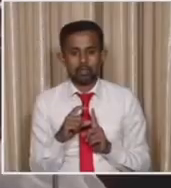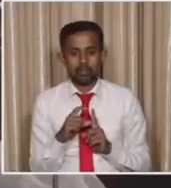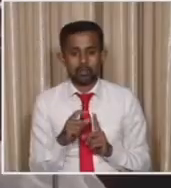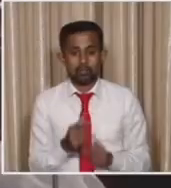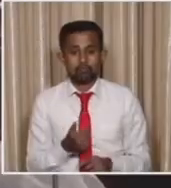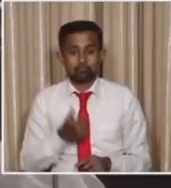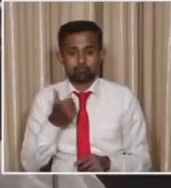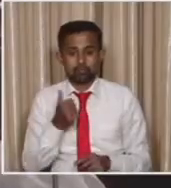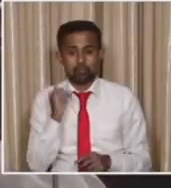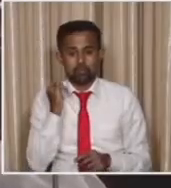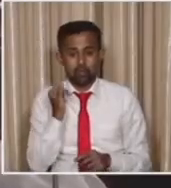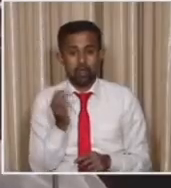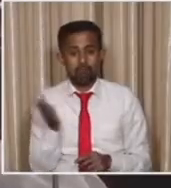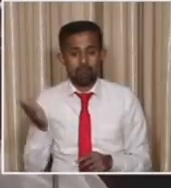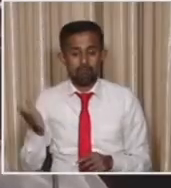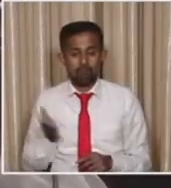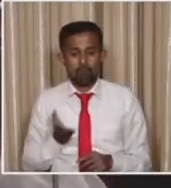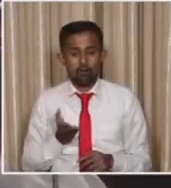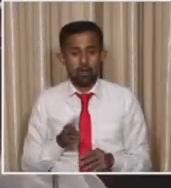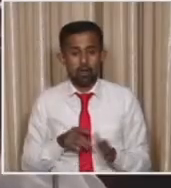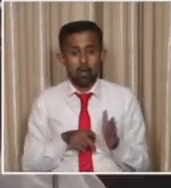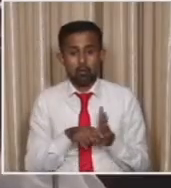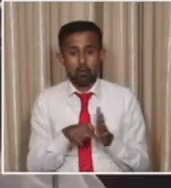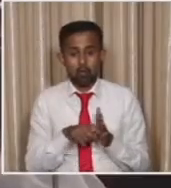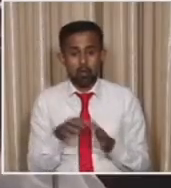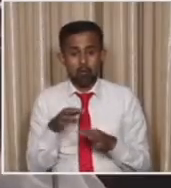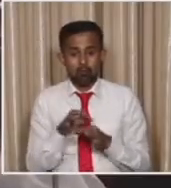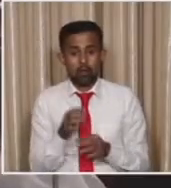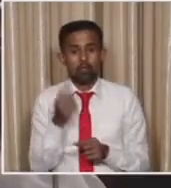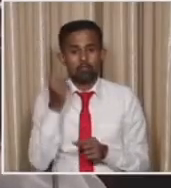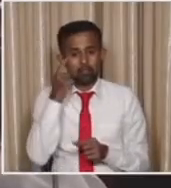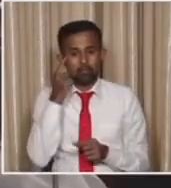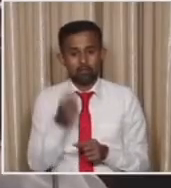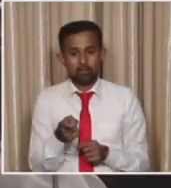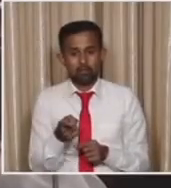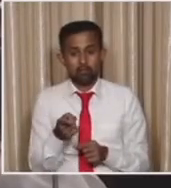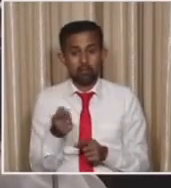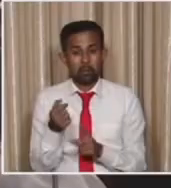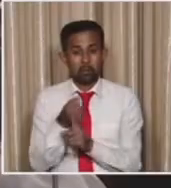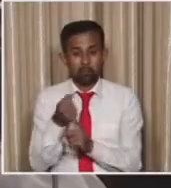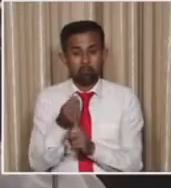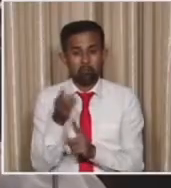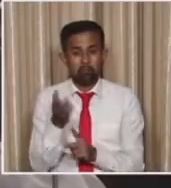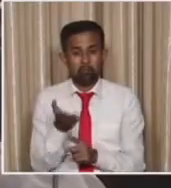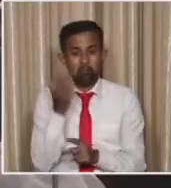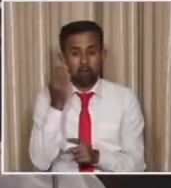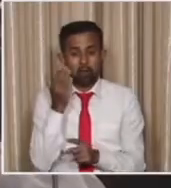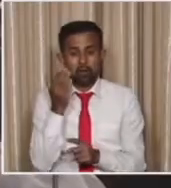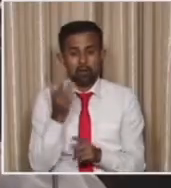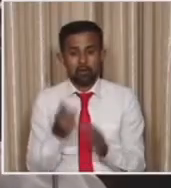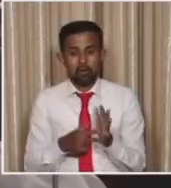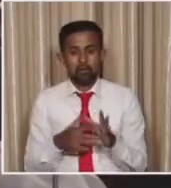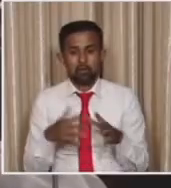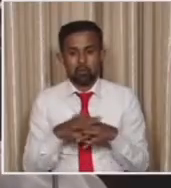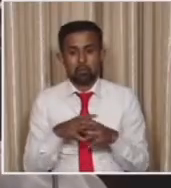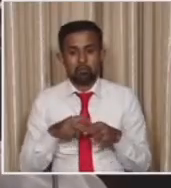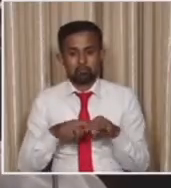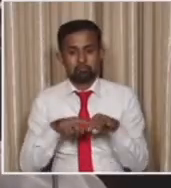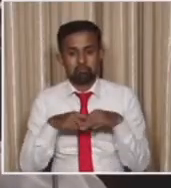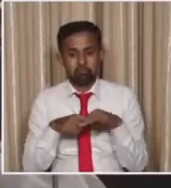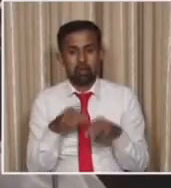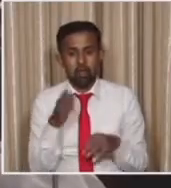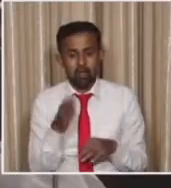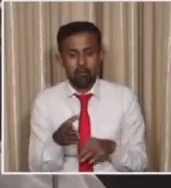ඉතාම හොඳ නිලධාරීන් ගණනාවක් සිටිනවා. පුරාවිද්‍යාව ගැන දැනුමක් තියෙන අය, ඔවුන්ට විවිධ බලපෑම් ඇති වෙනවා. ඔවුන්ට විවිධ නීතිමය ප්‍රශ්න ඇති කරමින් පවතිනවා.